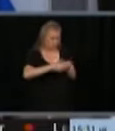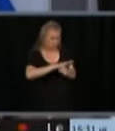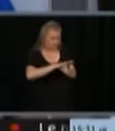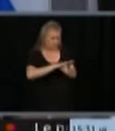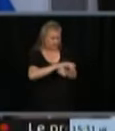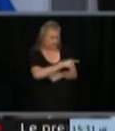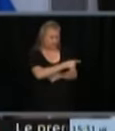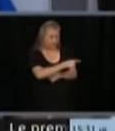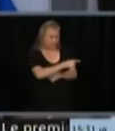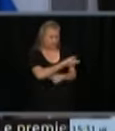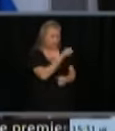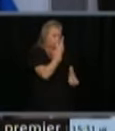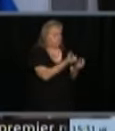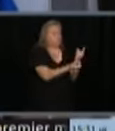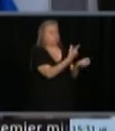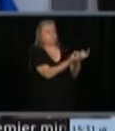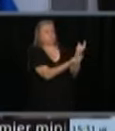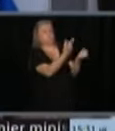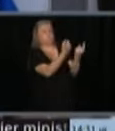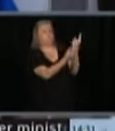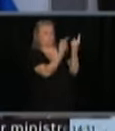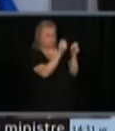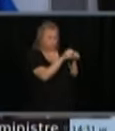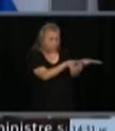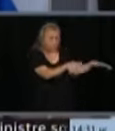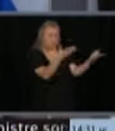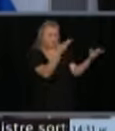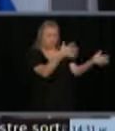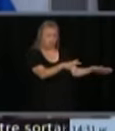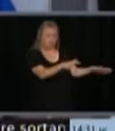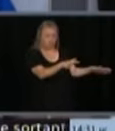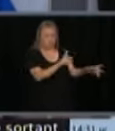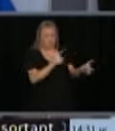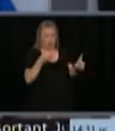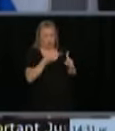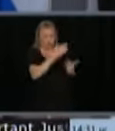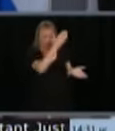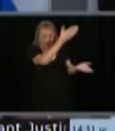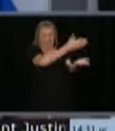puis qu'il faut arrêter ça le plus vite possible en milieu de santé?